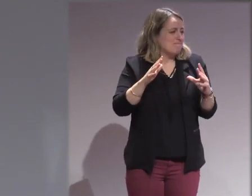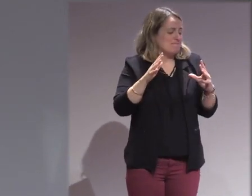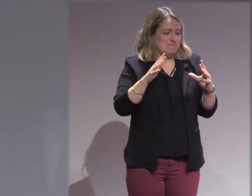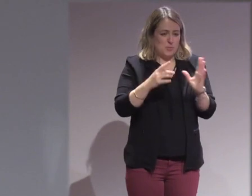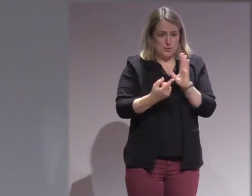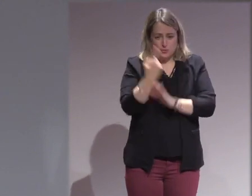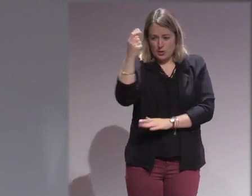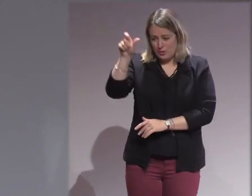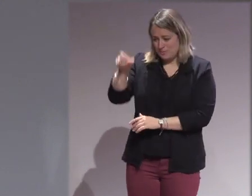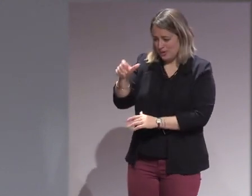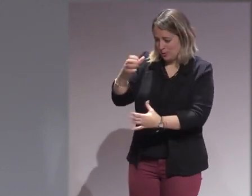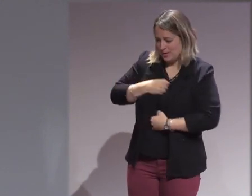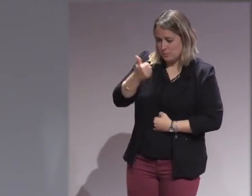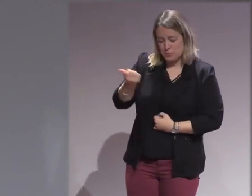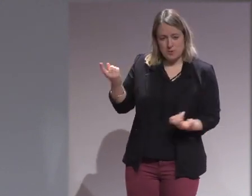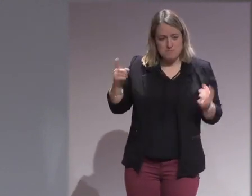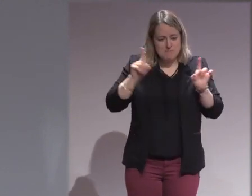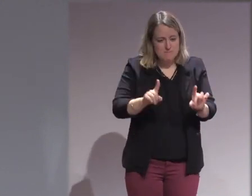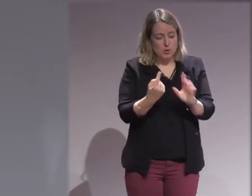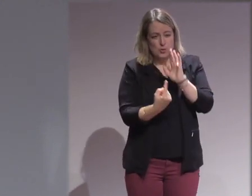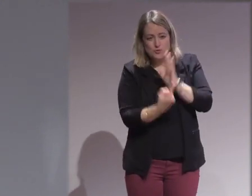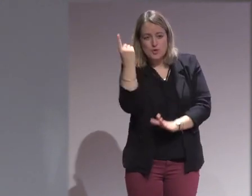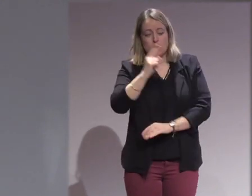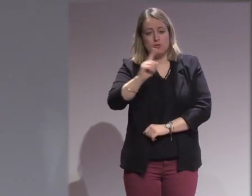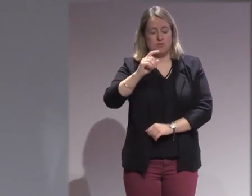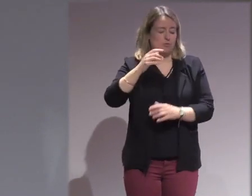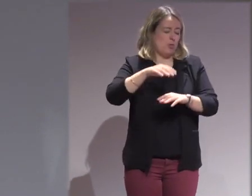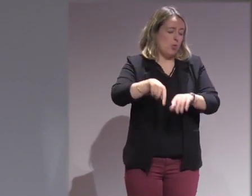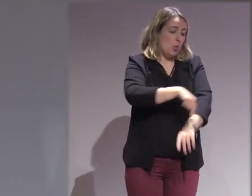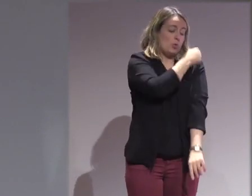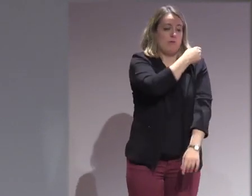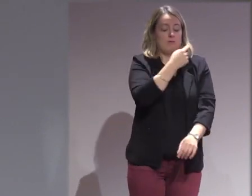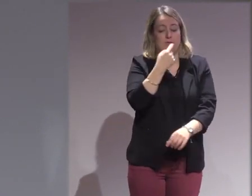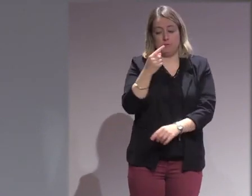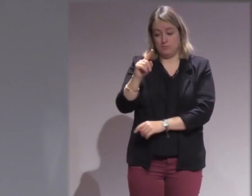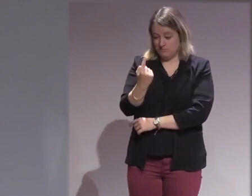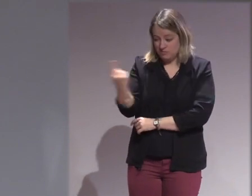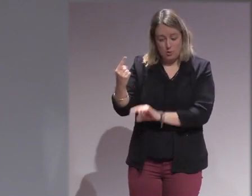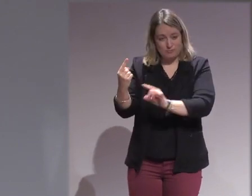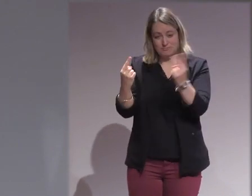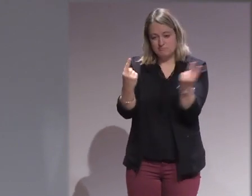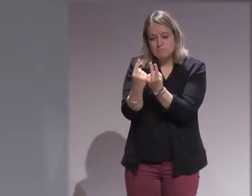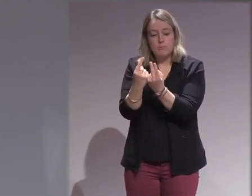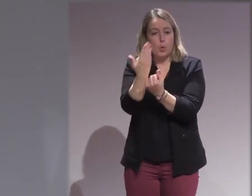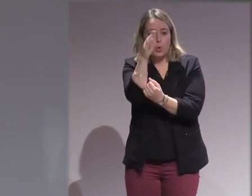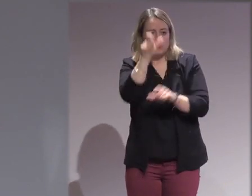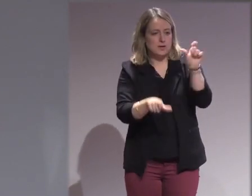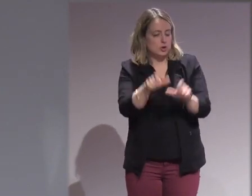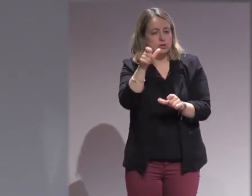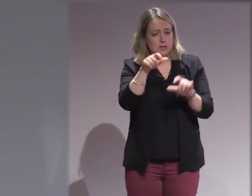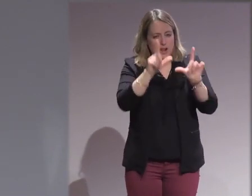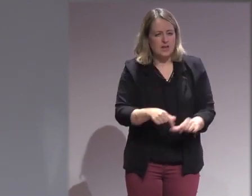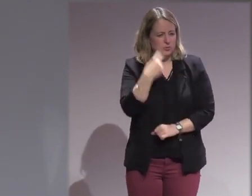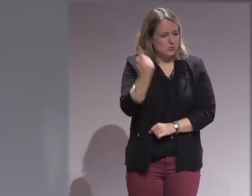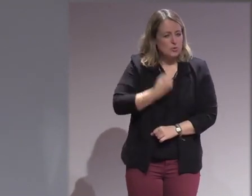seul en tant que personne adoptée. Pendant très longtemps, la parole des personnes adoptées a été encadrée au sens où les personnes adoptées ne pouvaient pas être seules sur les